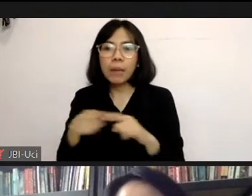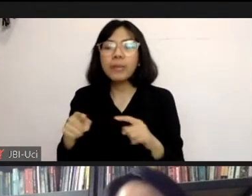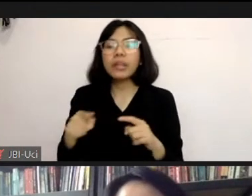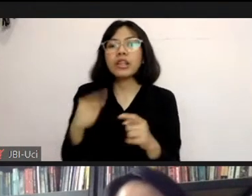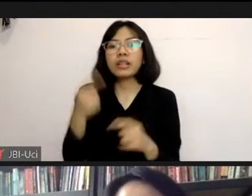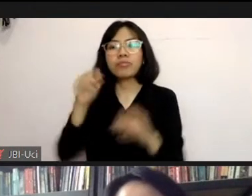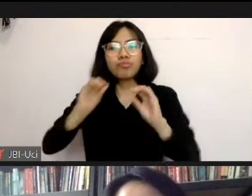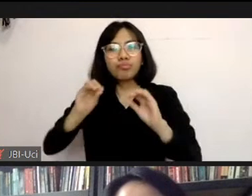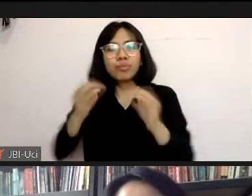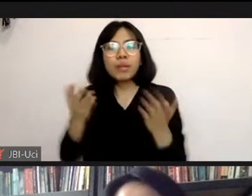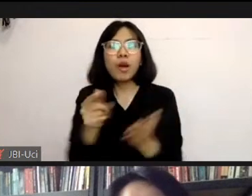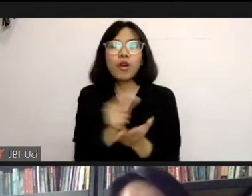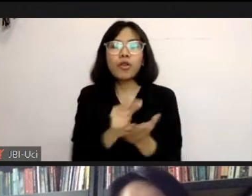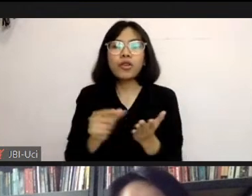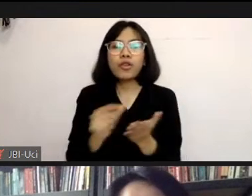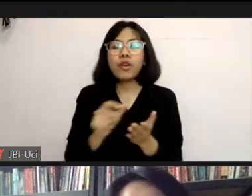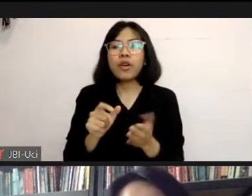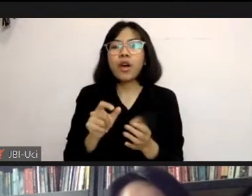Yang terakhir ada